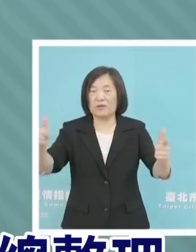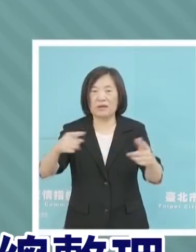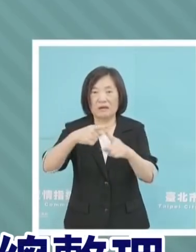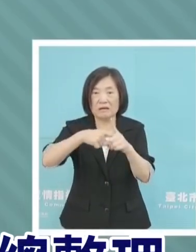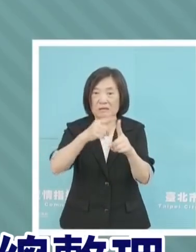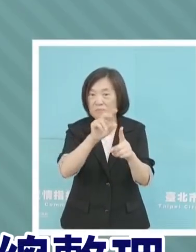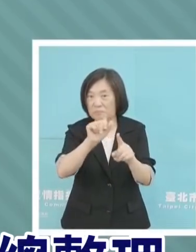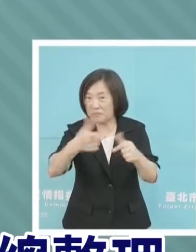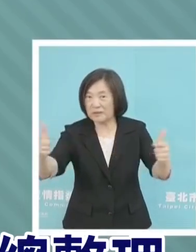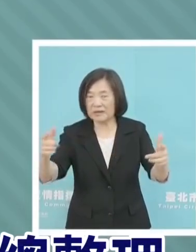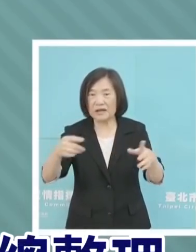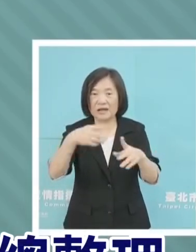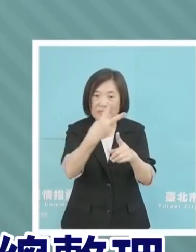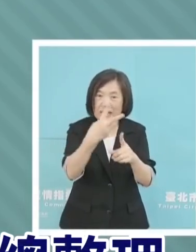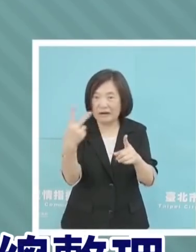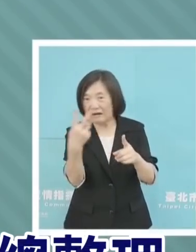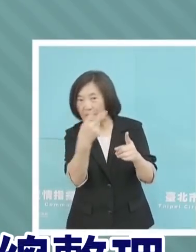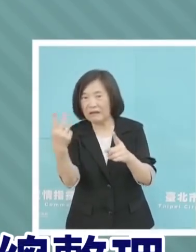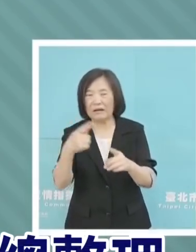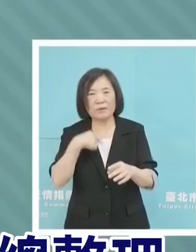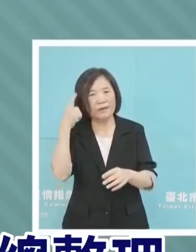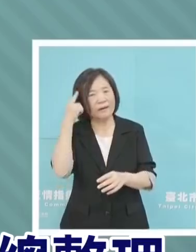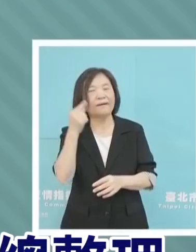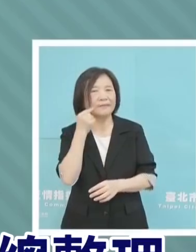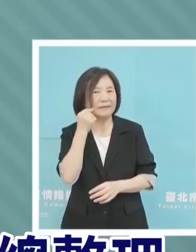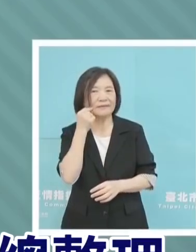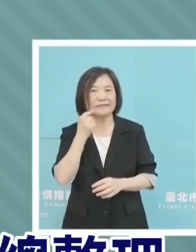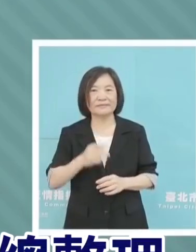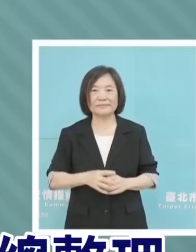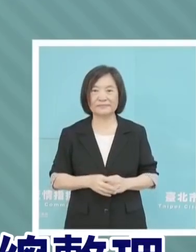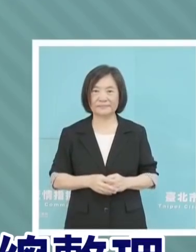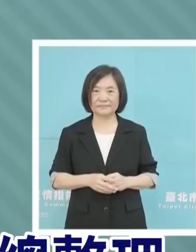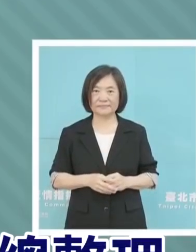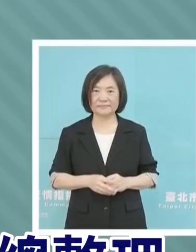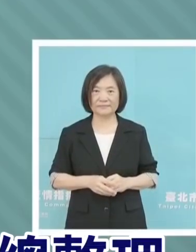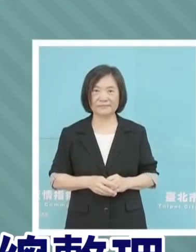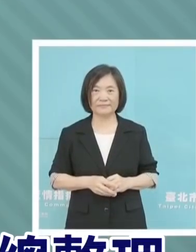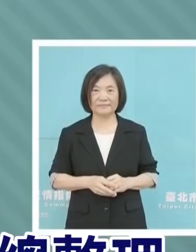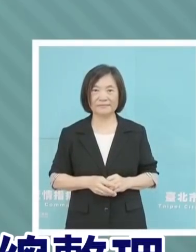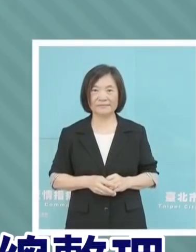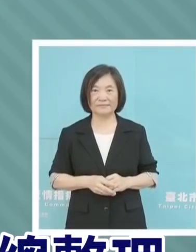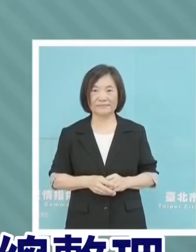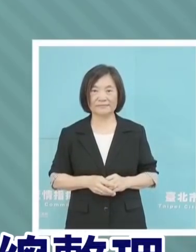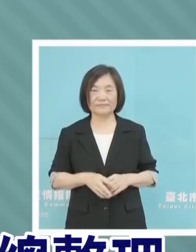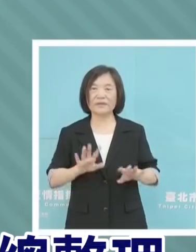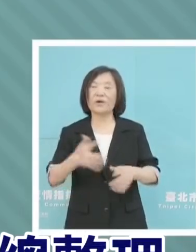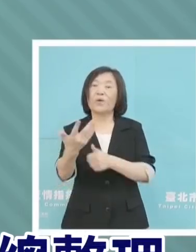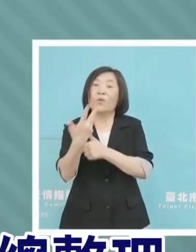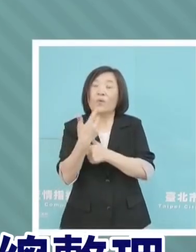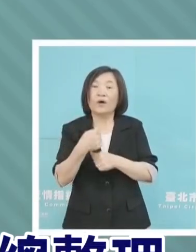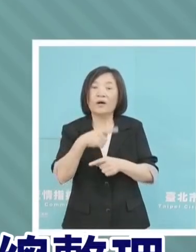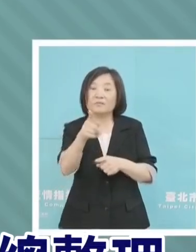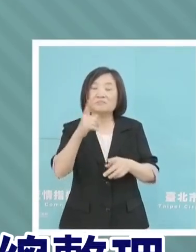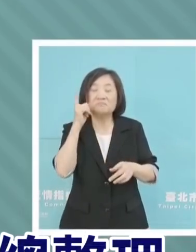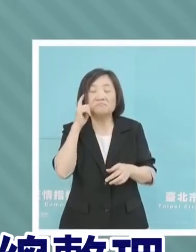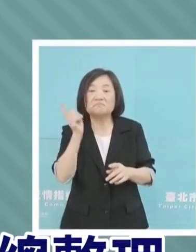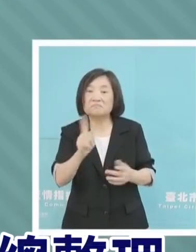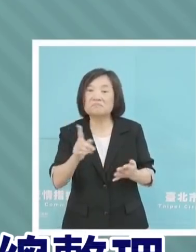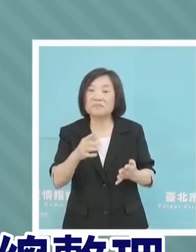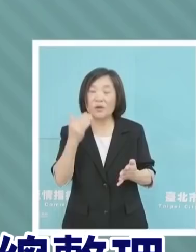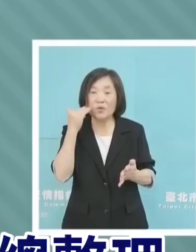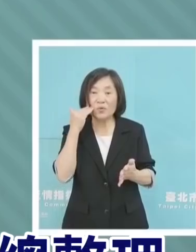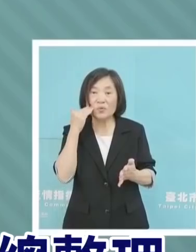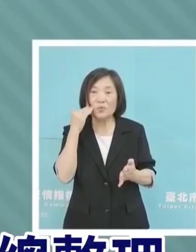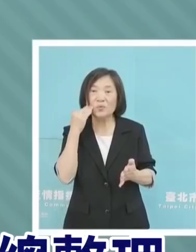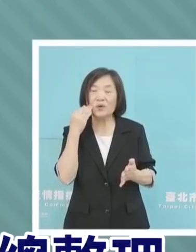哦，我认为不太容易的哈。那当然，你问我说你在心里面有没有想到说，如果